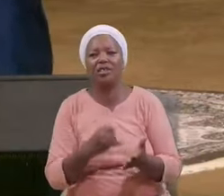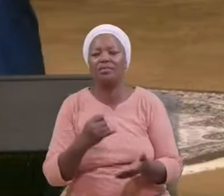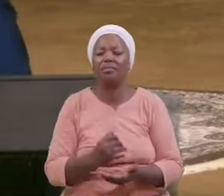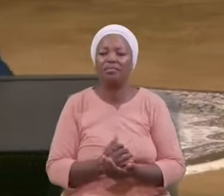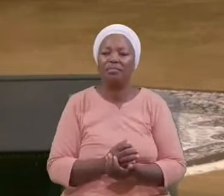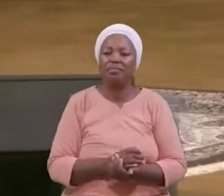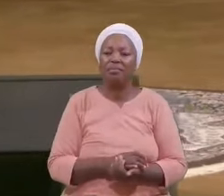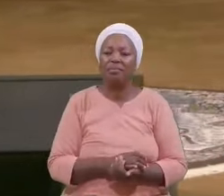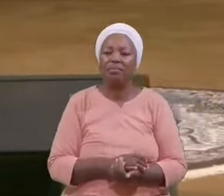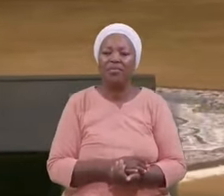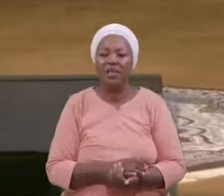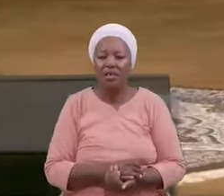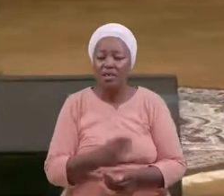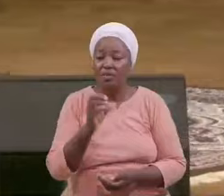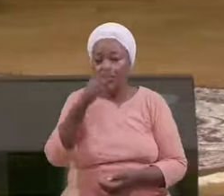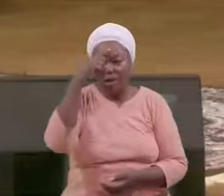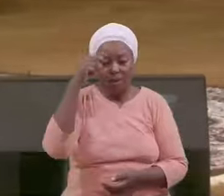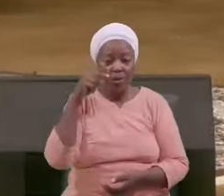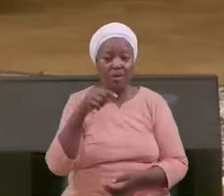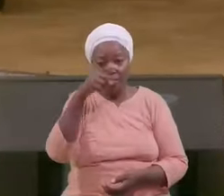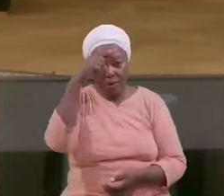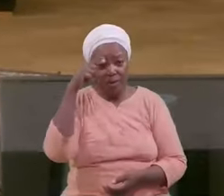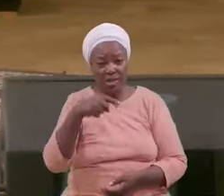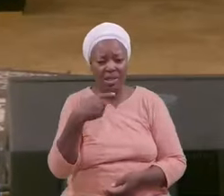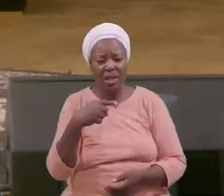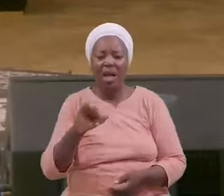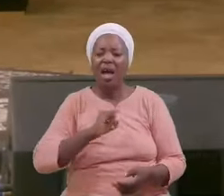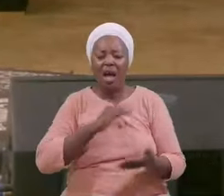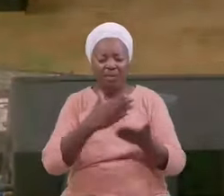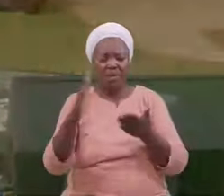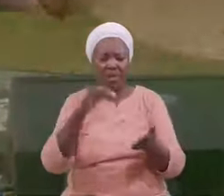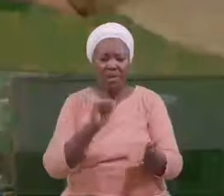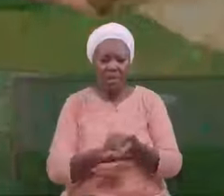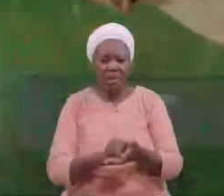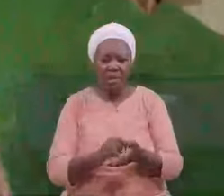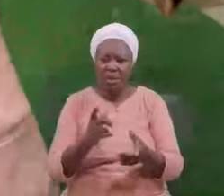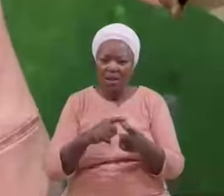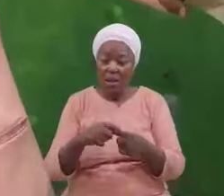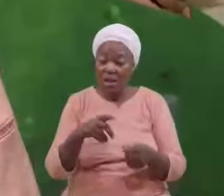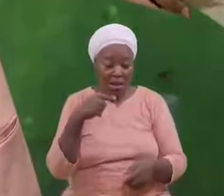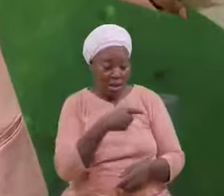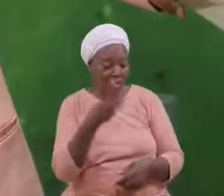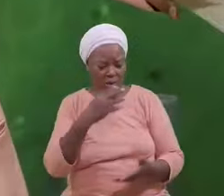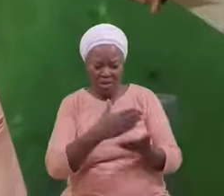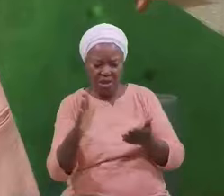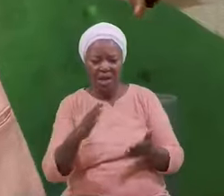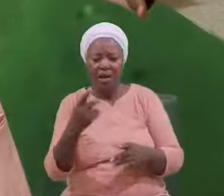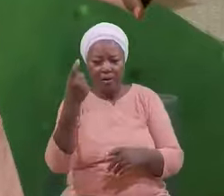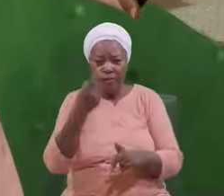Parce qu'il a dit que je rejette cela. Donc il était rejeté d'y prendre